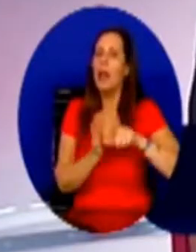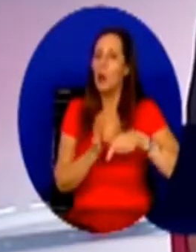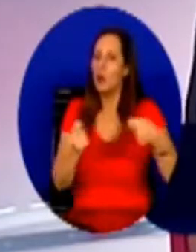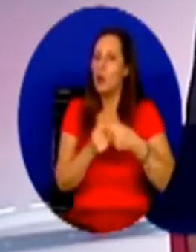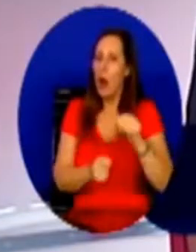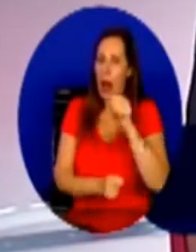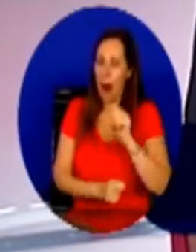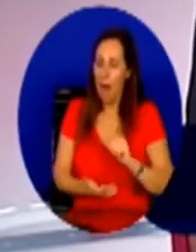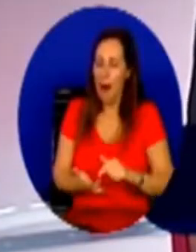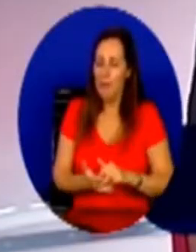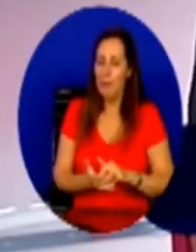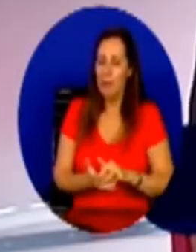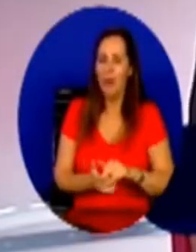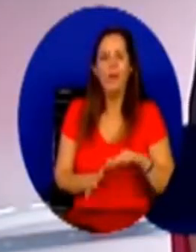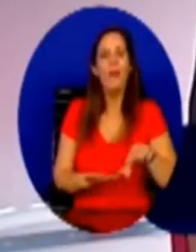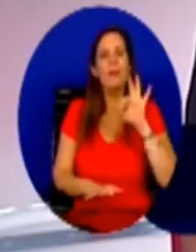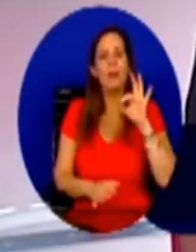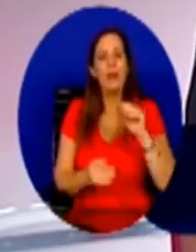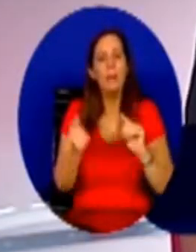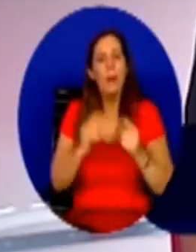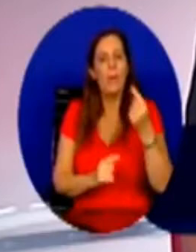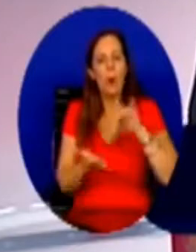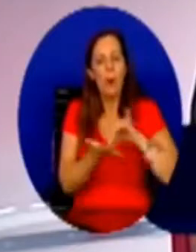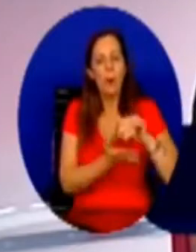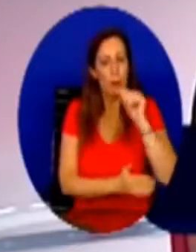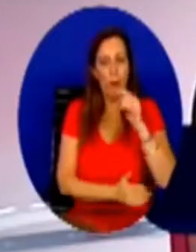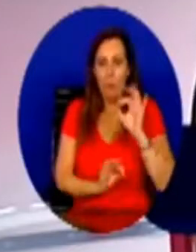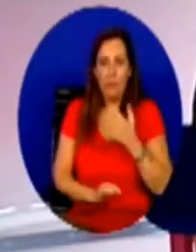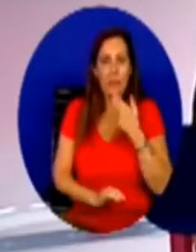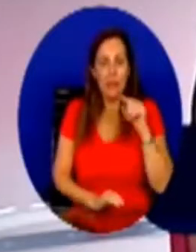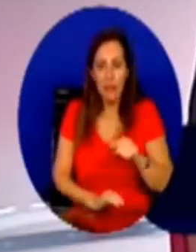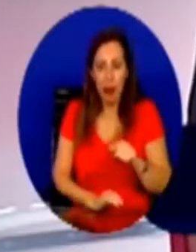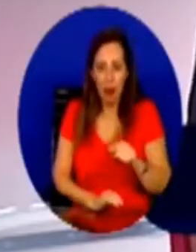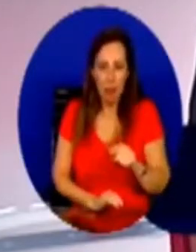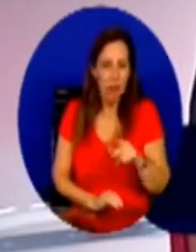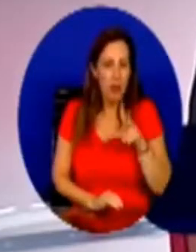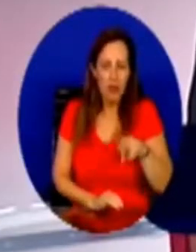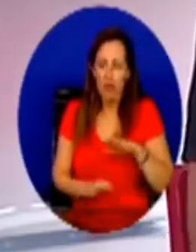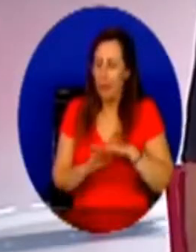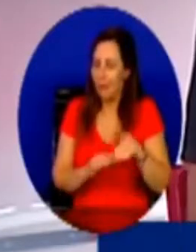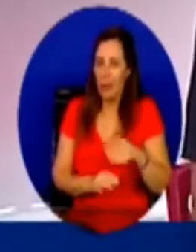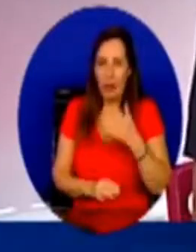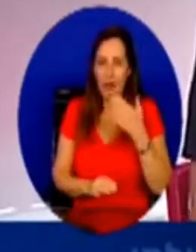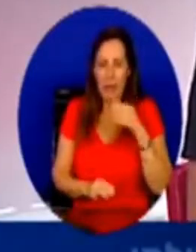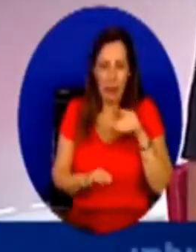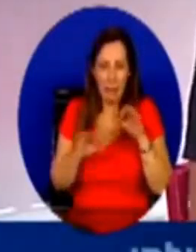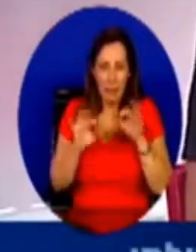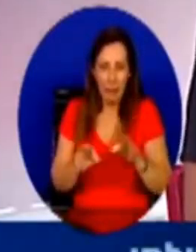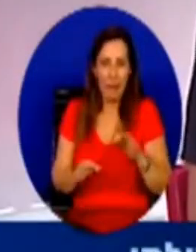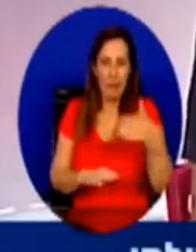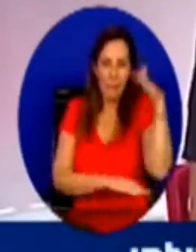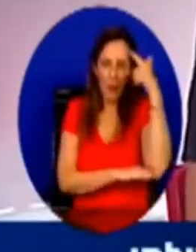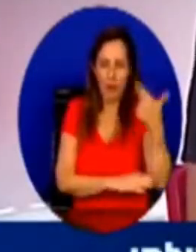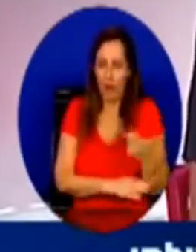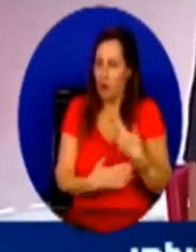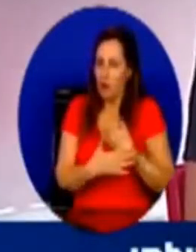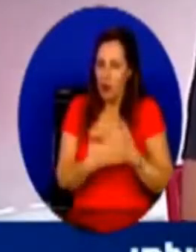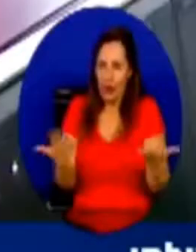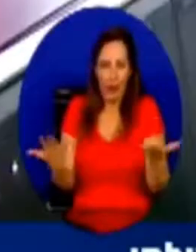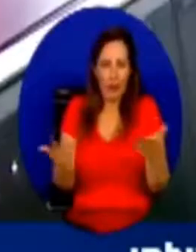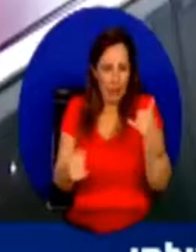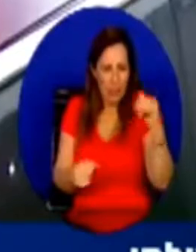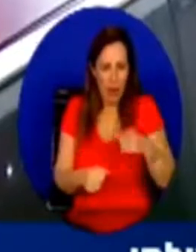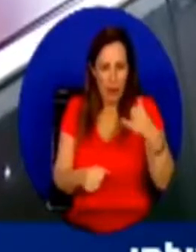מים, ולמציאת מקורות של מים. ולמעשה ישראל, שעל הנייר יש לה את כל הנתונים להיות מדינה ששוממה